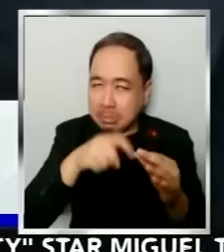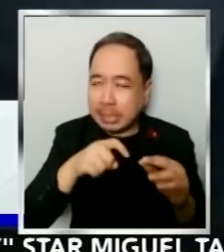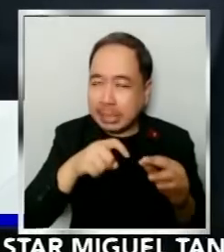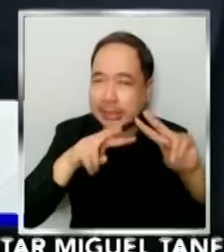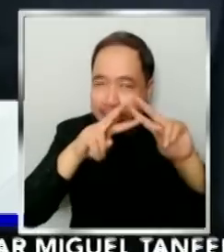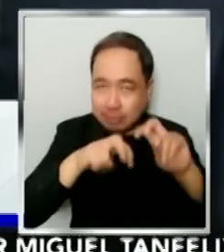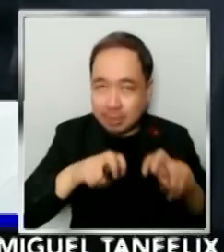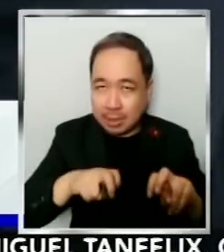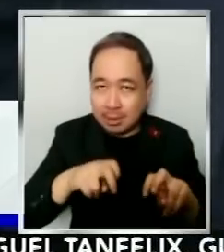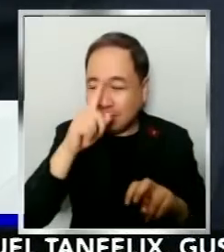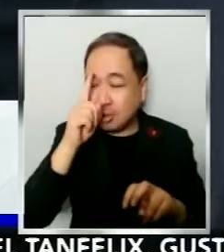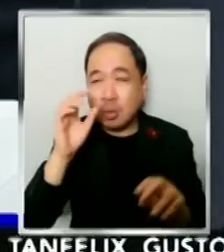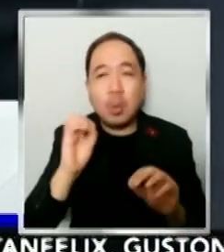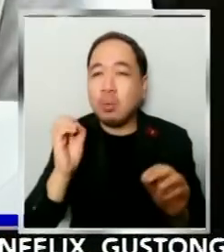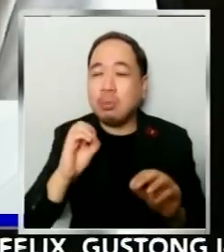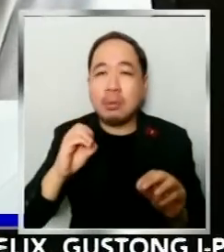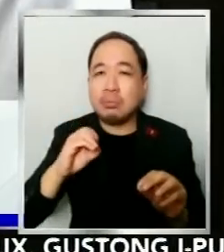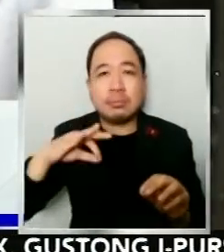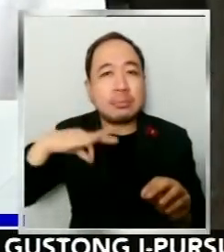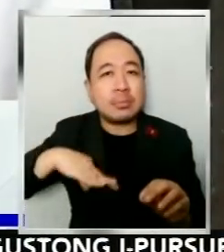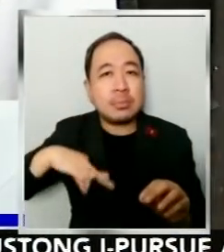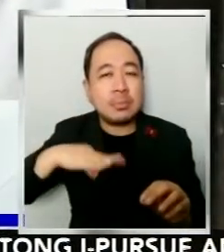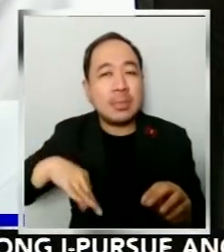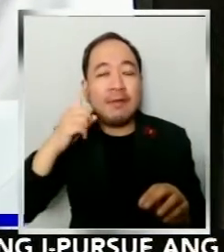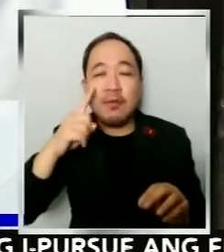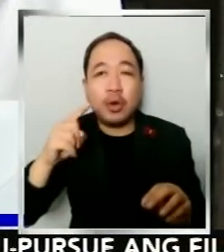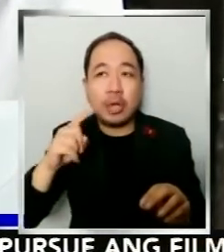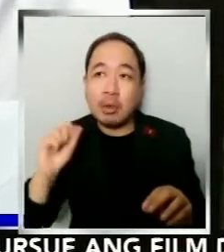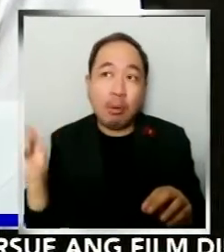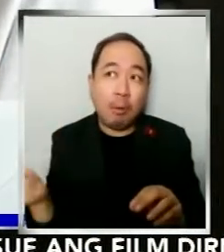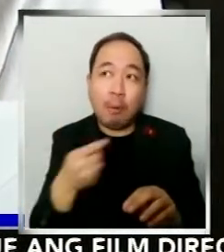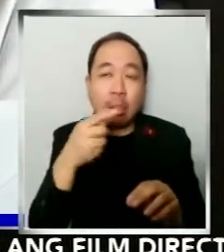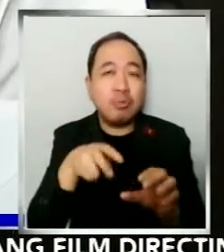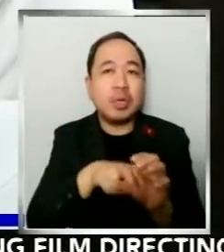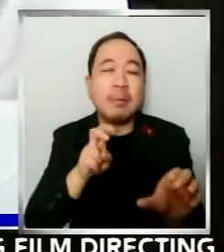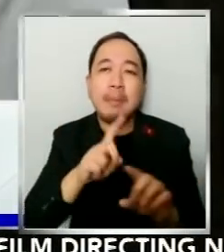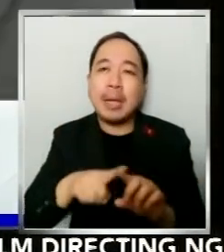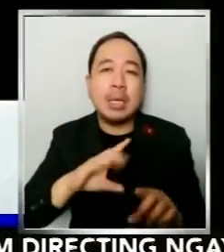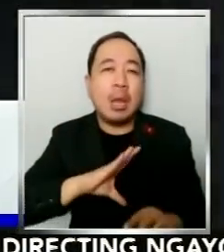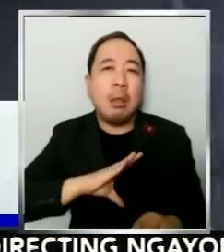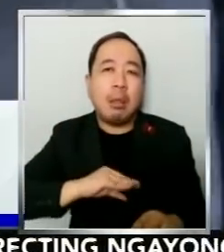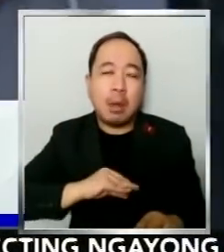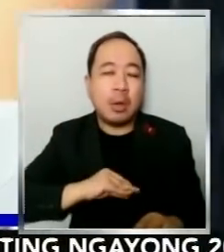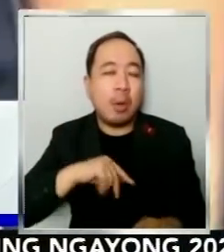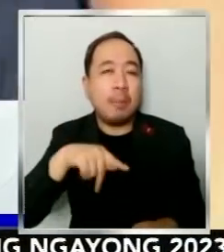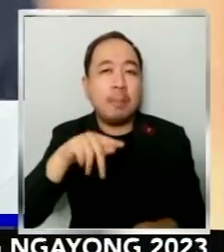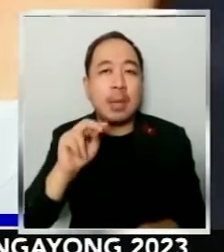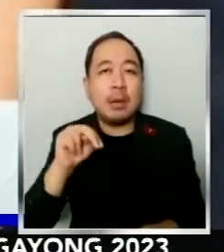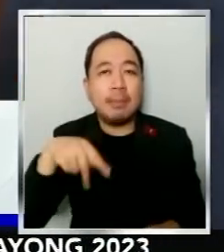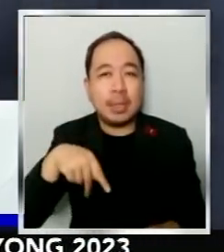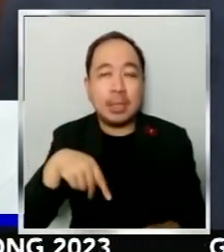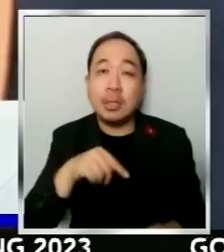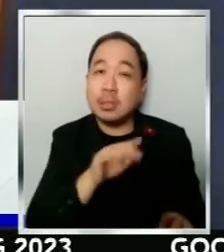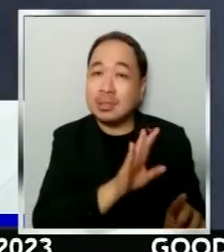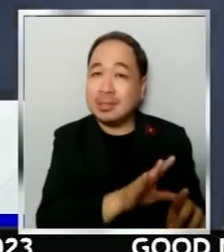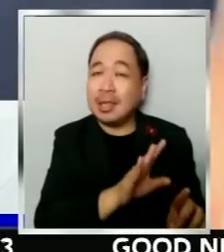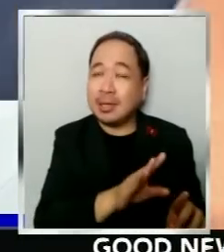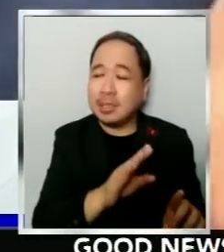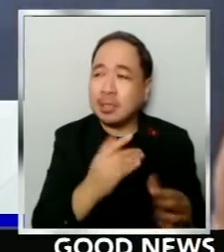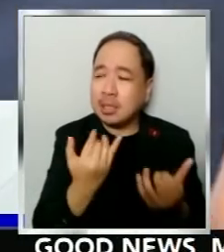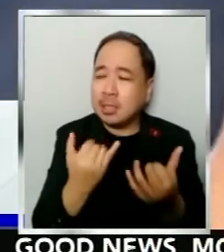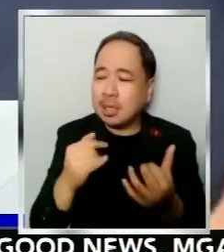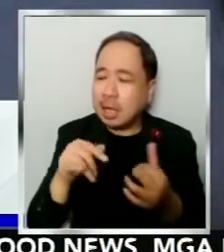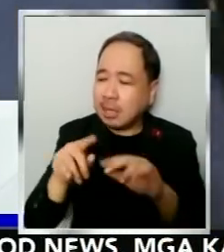resignation kundi demoralisasyon sa PNP ayon kay Arsenio Evangelista, presidente ng grupo. Sa kanila rin daw pagkakaalam, mas